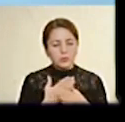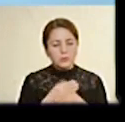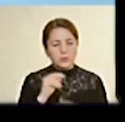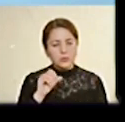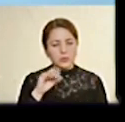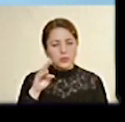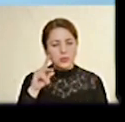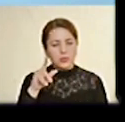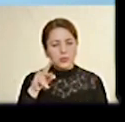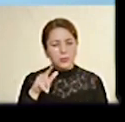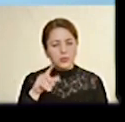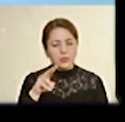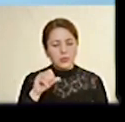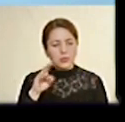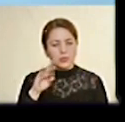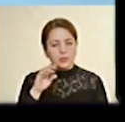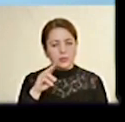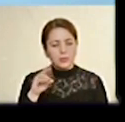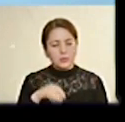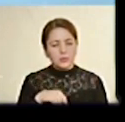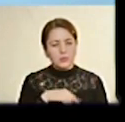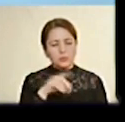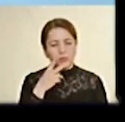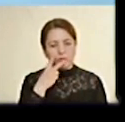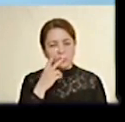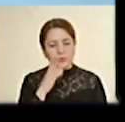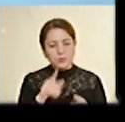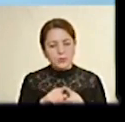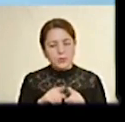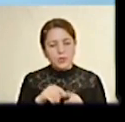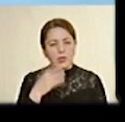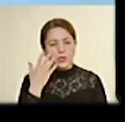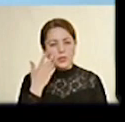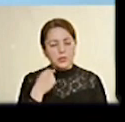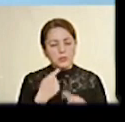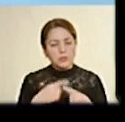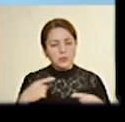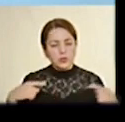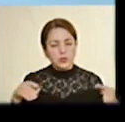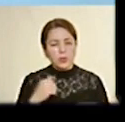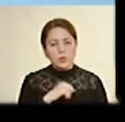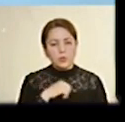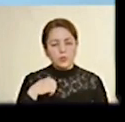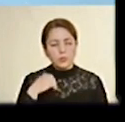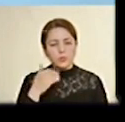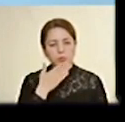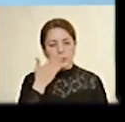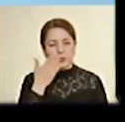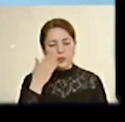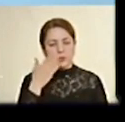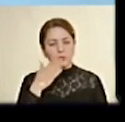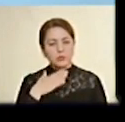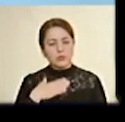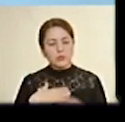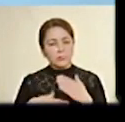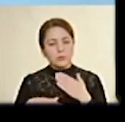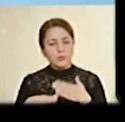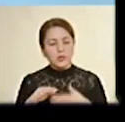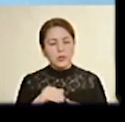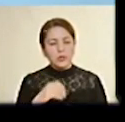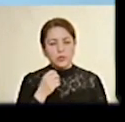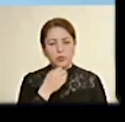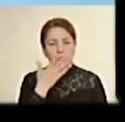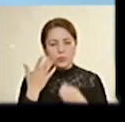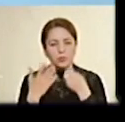Ahamiyat berib ko'rib turgan bo'lsangiz, ular rang-barangligi, o'zidan xushbo'y hid chiqarishi va gulni yirikligi